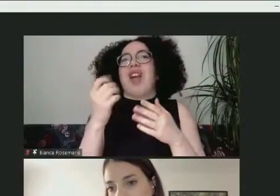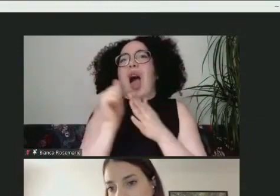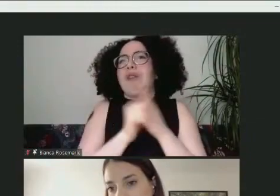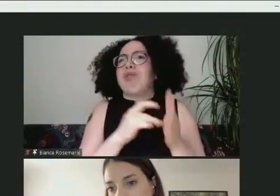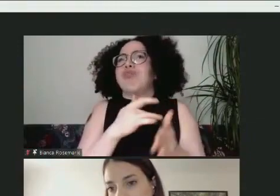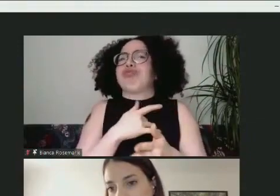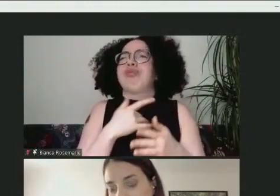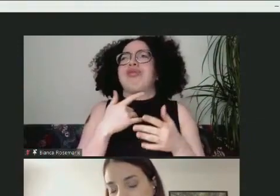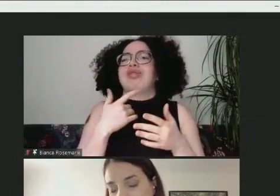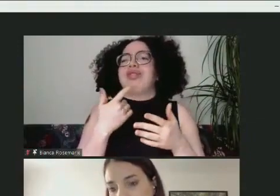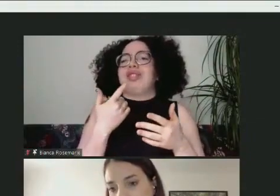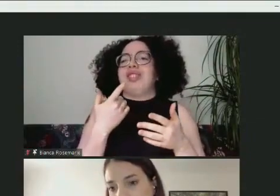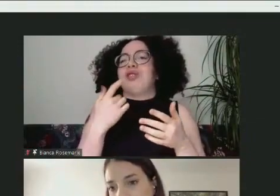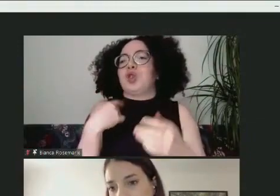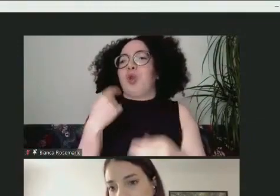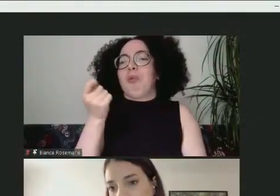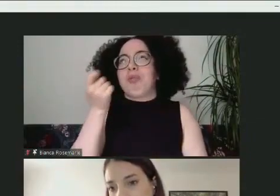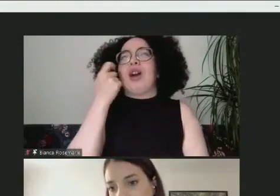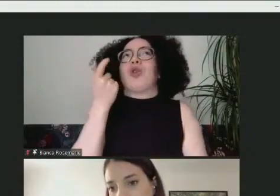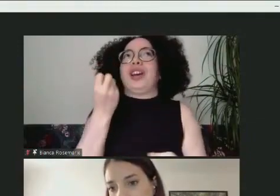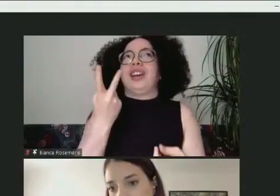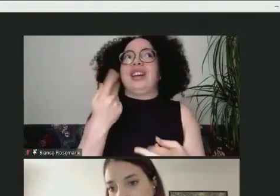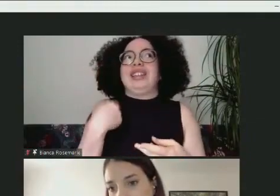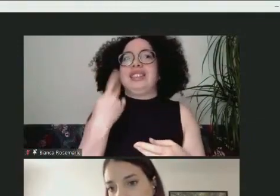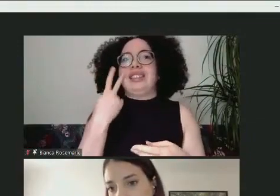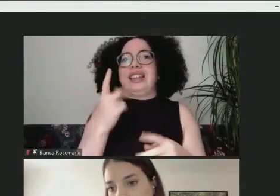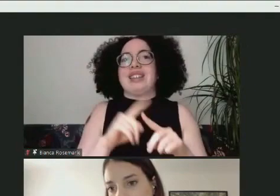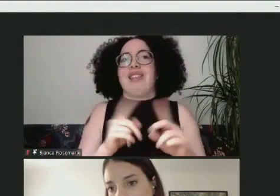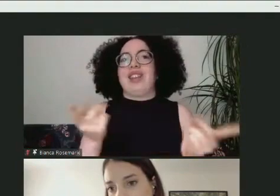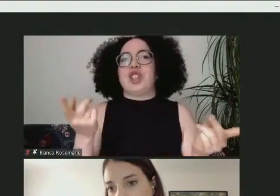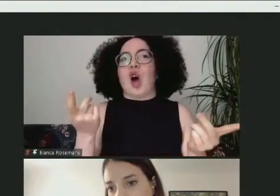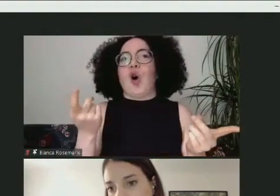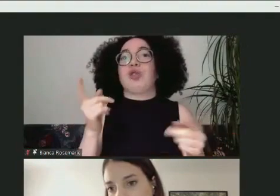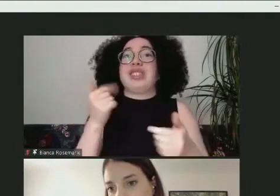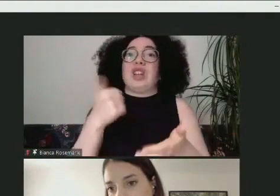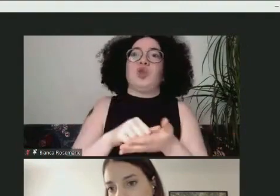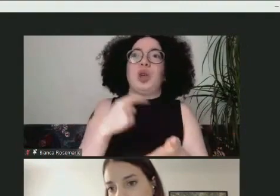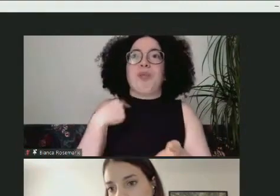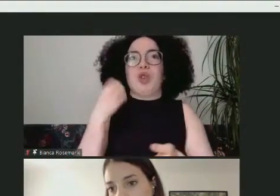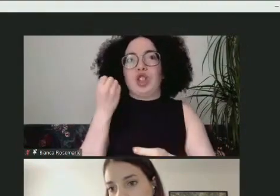Also für mich war das schon sehr schwierig. Ich war am Anfang sehr betroffen und